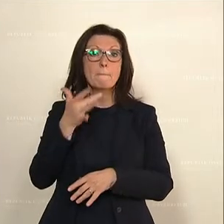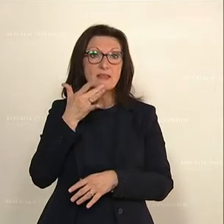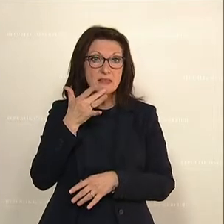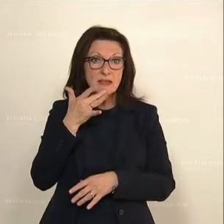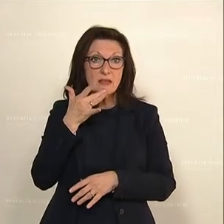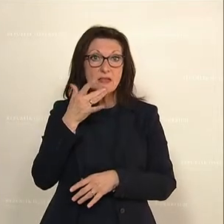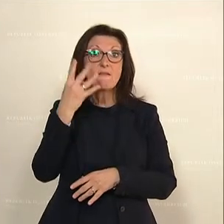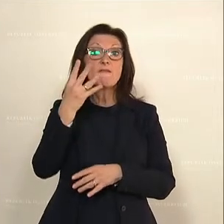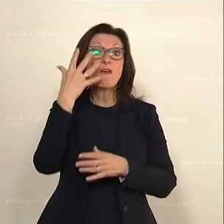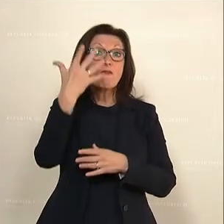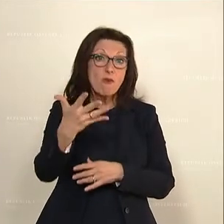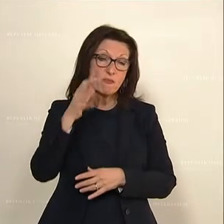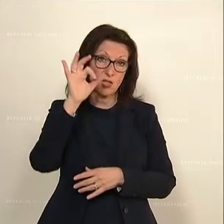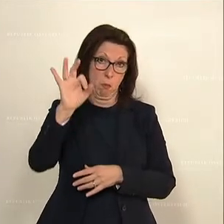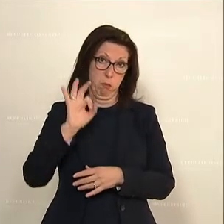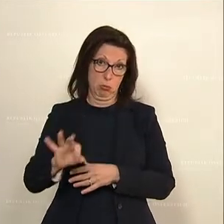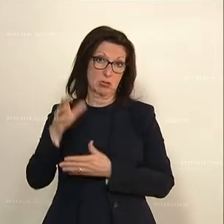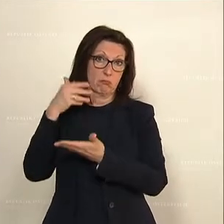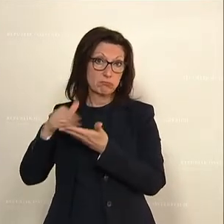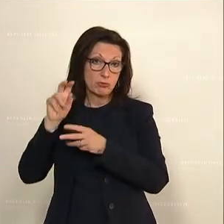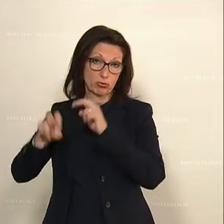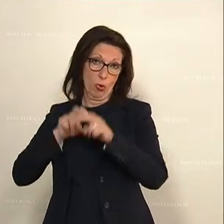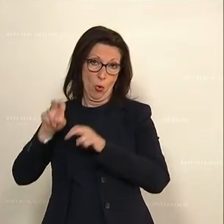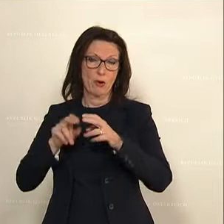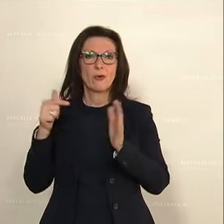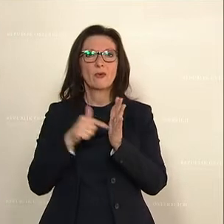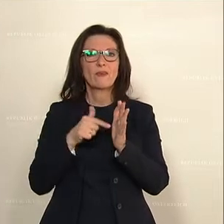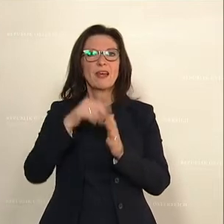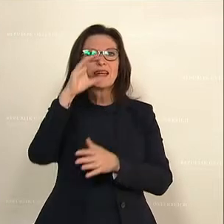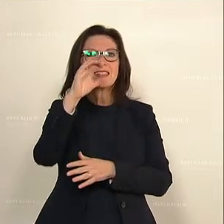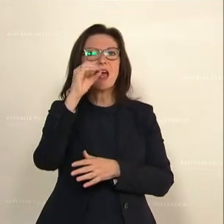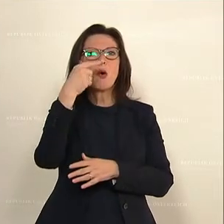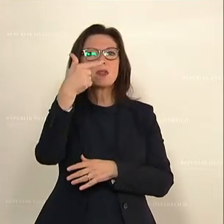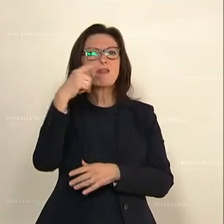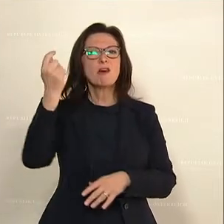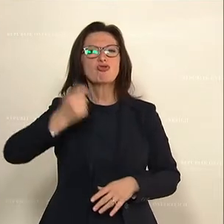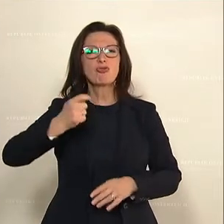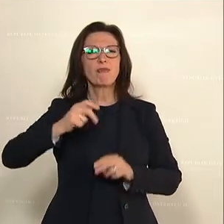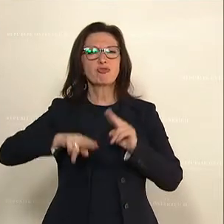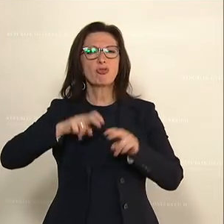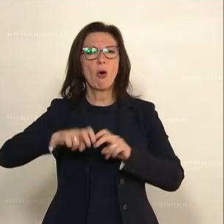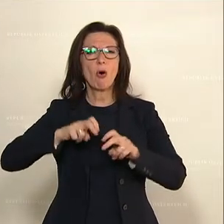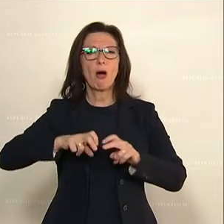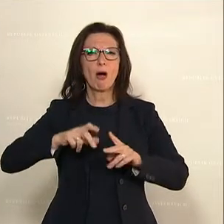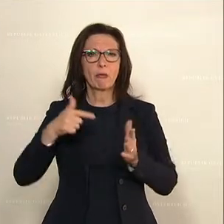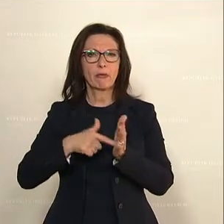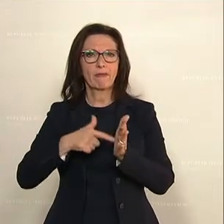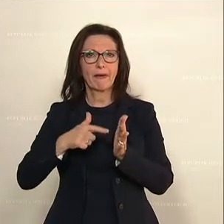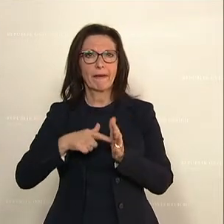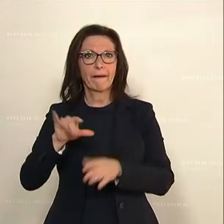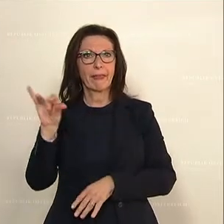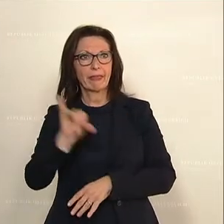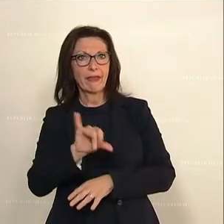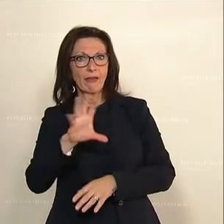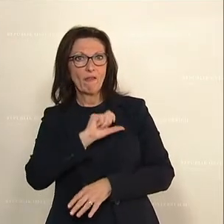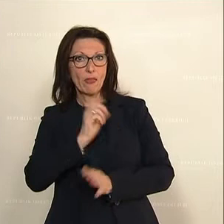sogar 54%. Und durch die CO2-Strafsteuer und durch die Abschaffung des